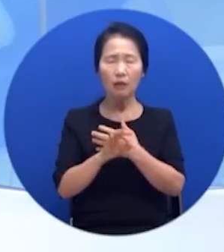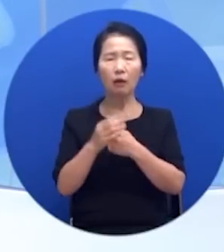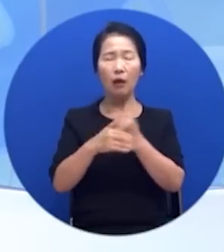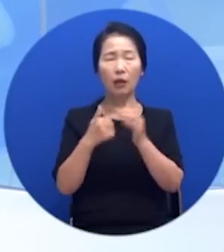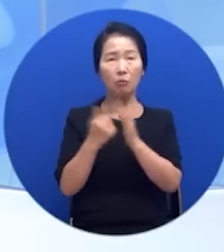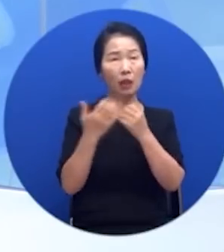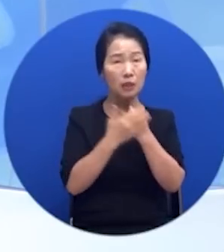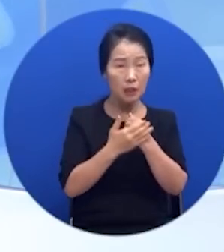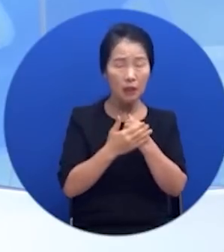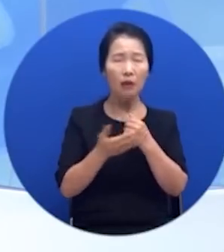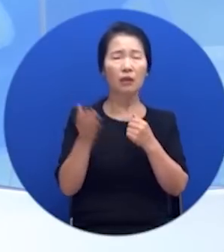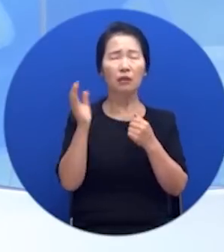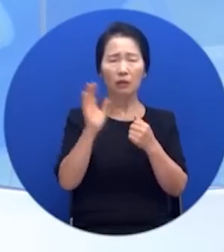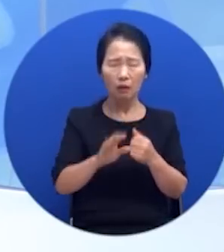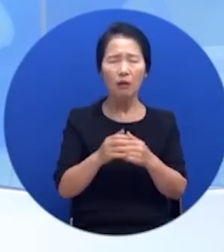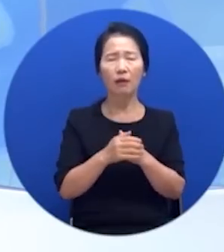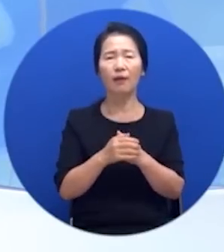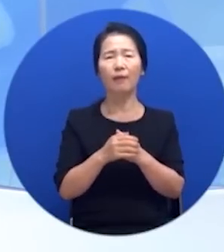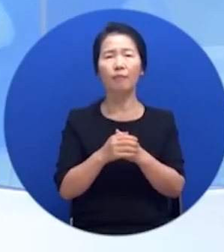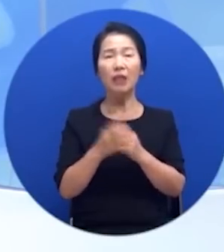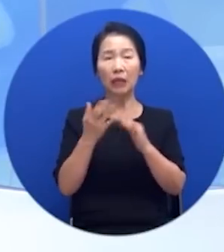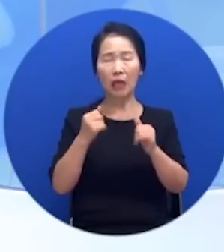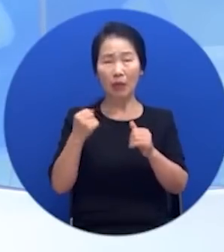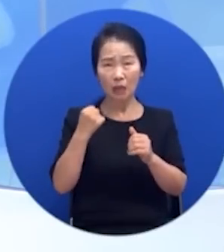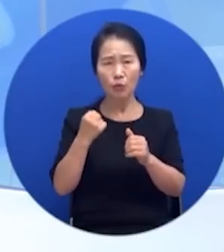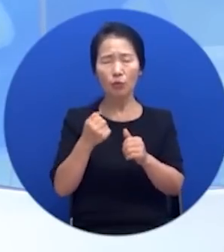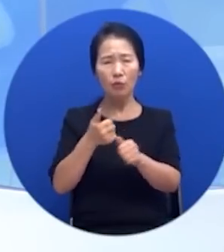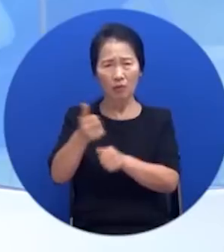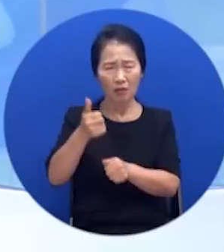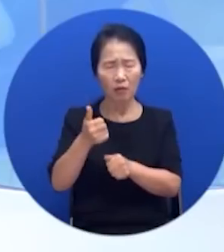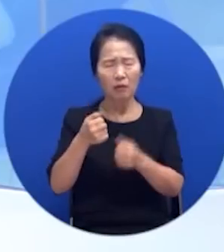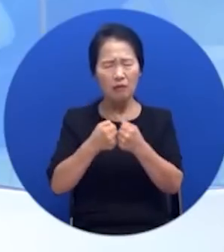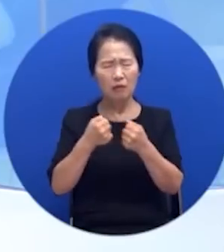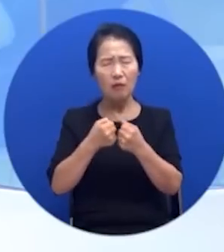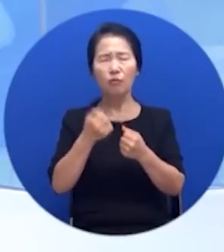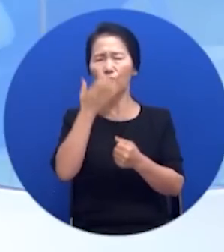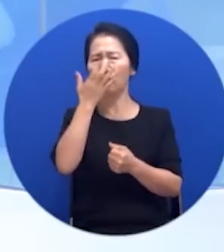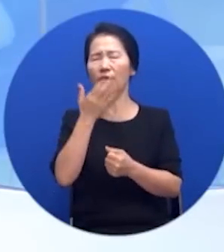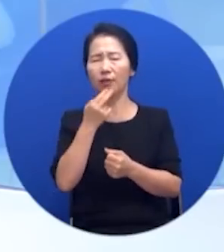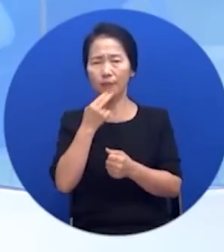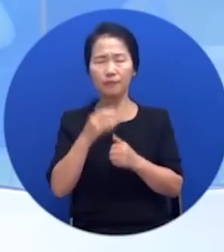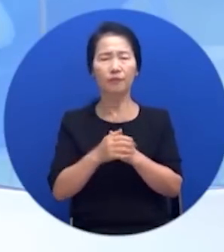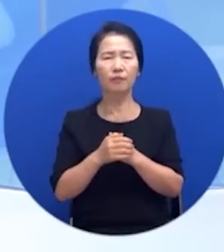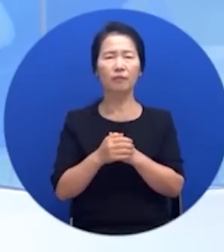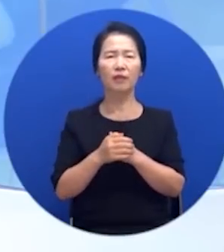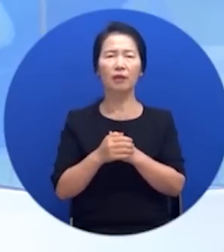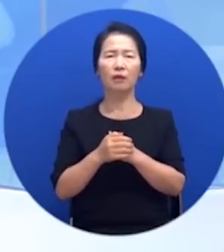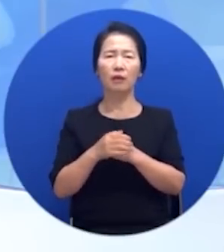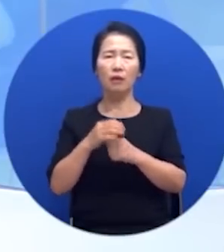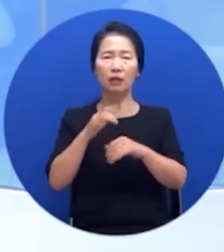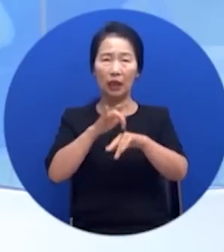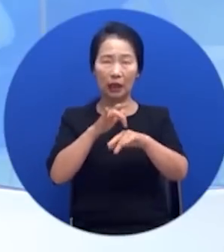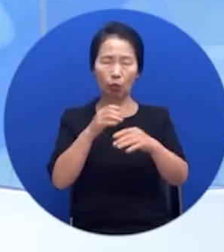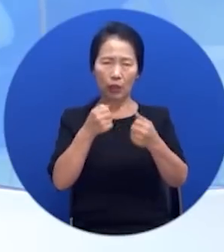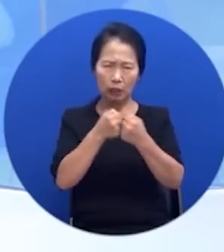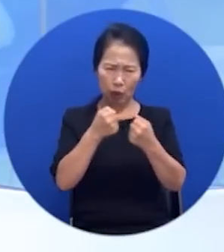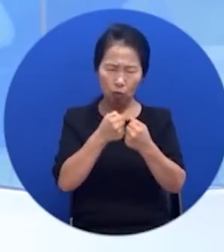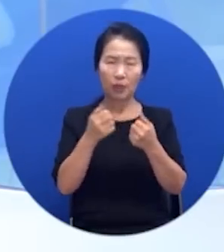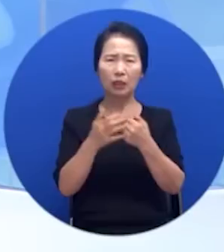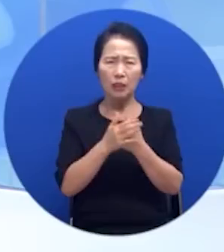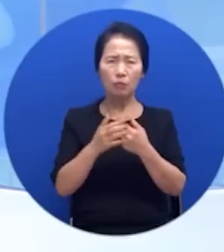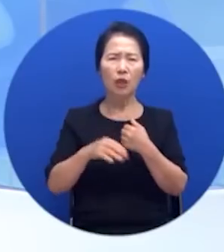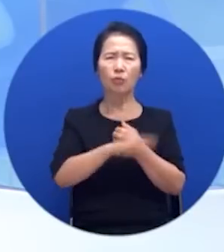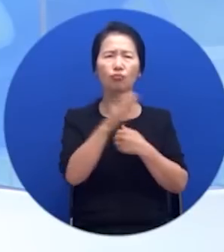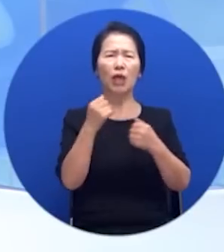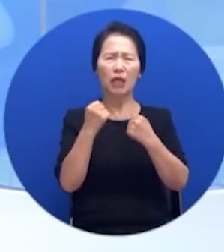옥문이 열리겠습니까? 이 세상은 혈과 육의 싸움이 아니고 공중권세 잡은 자와의 싸움이기에 우리의 힘으로 이길